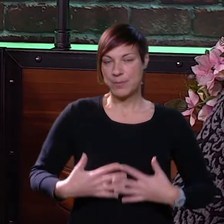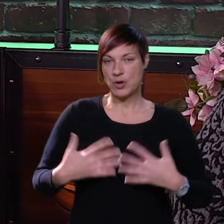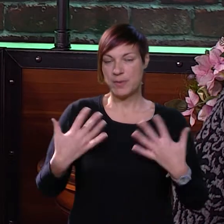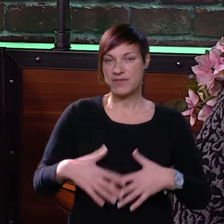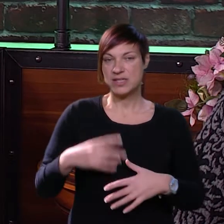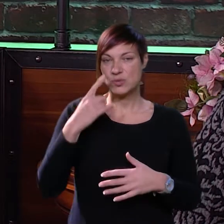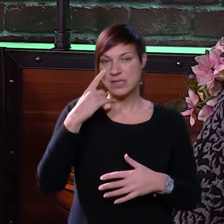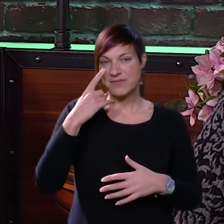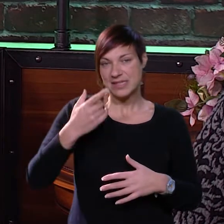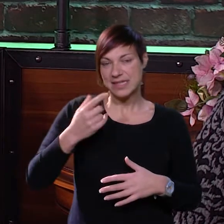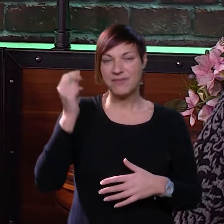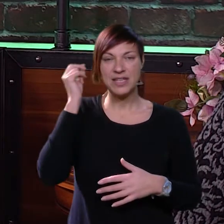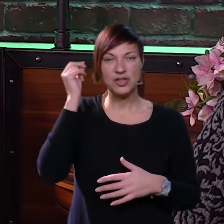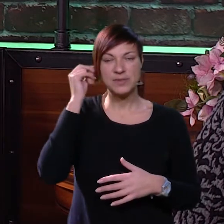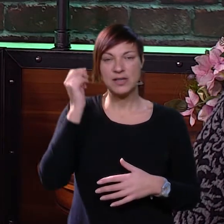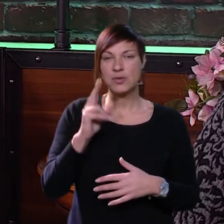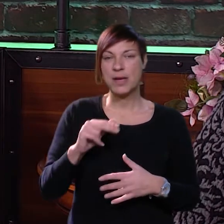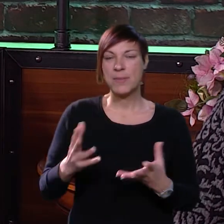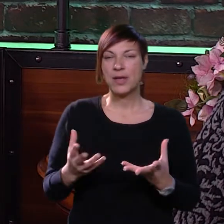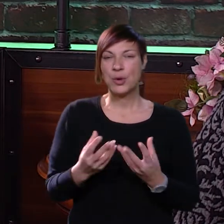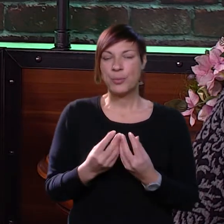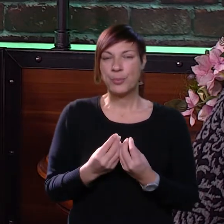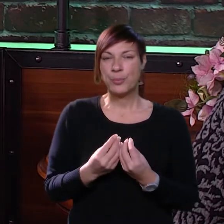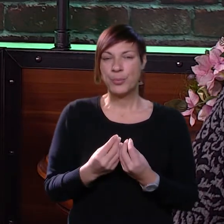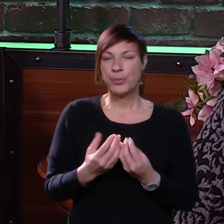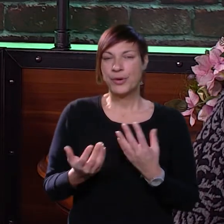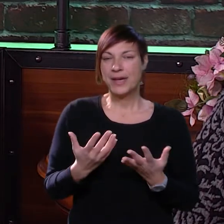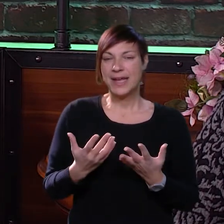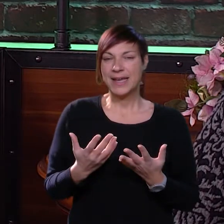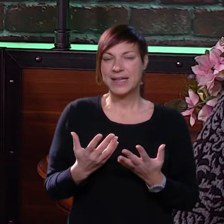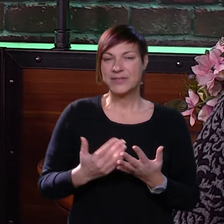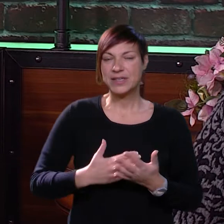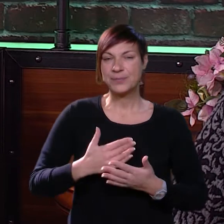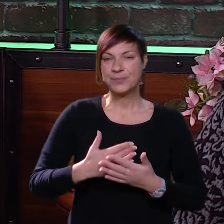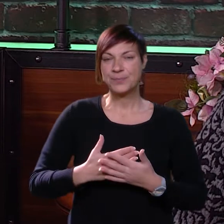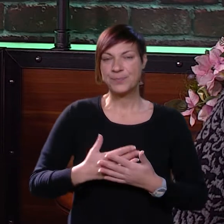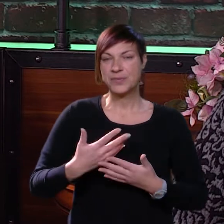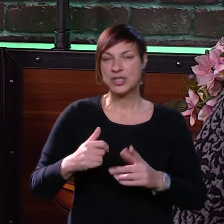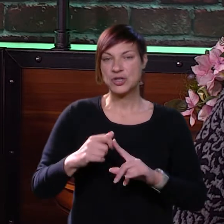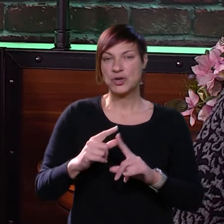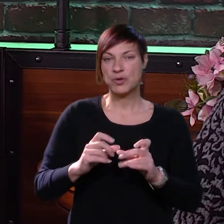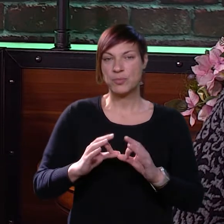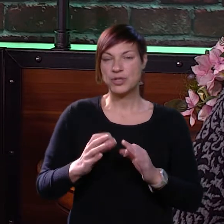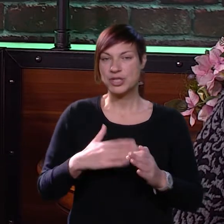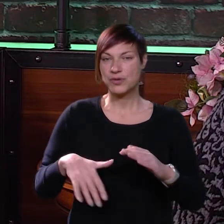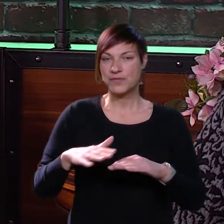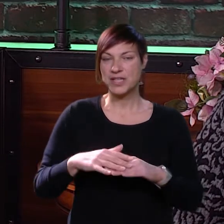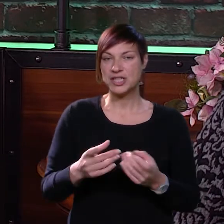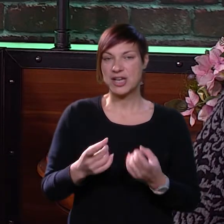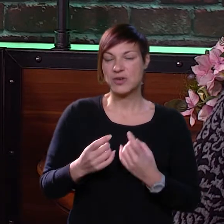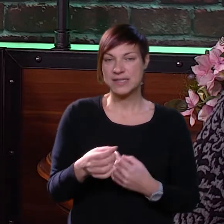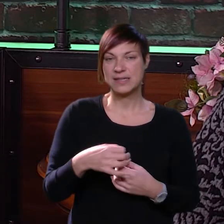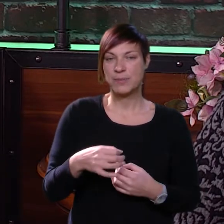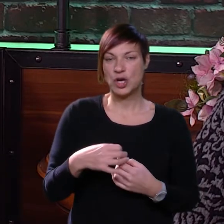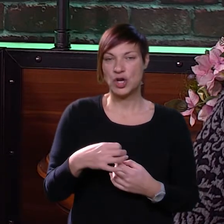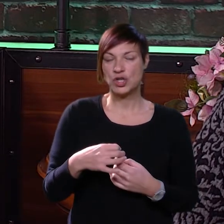probavnim sustavom, sa vidom, sa sluhom. Imaju oni puno svojih nekakvih, znači puno toga što taj kromosom viška, osim